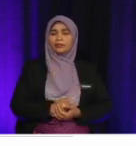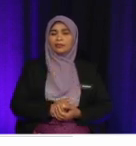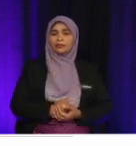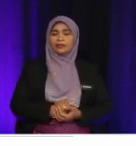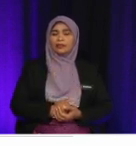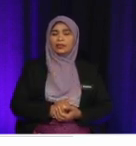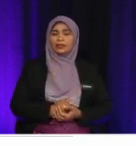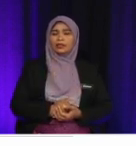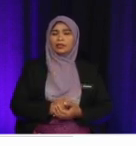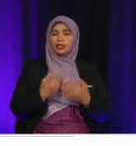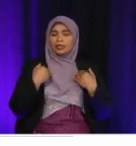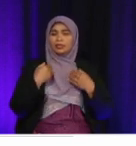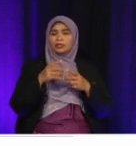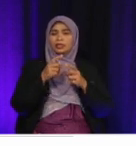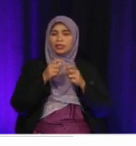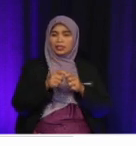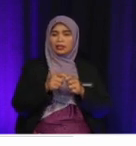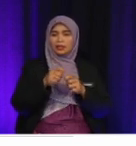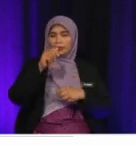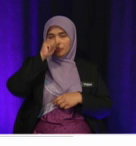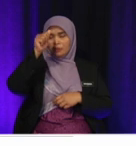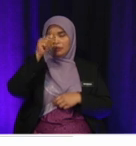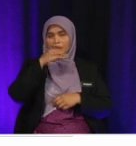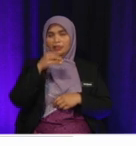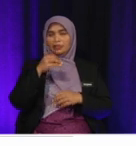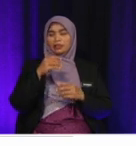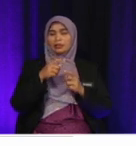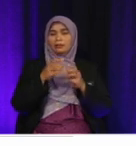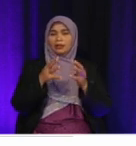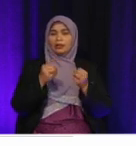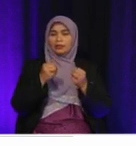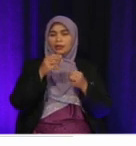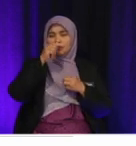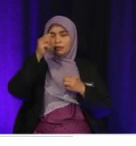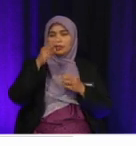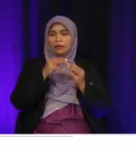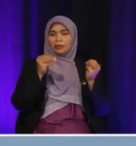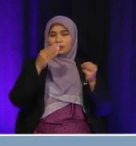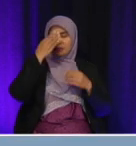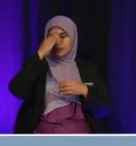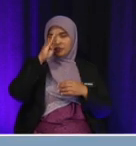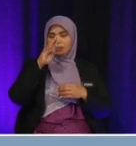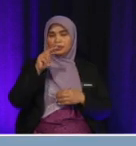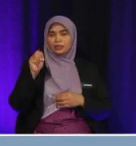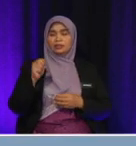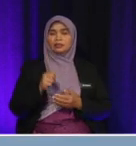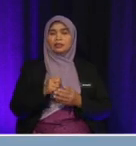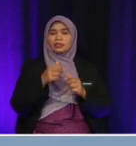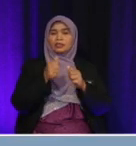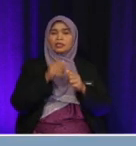kehidupan adalah atas ketetapan Allah dan kehendaknya Yang Maha bijaksana setiap yang berlaku dalam